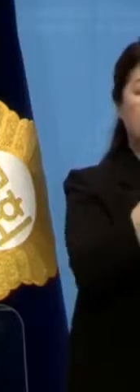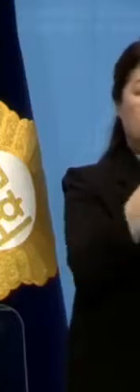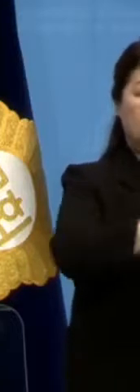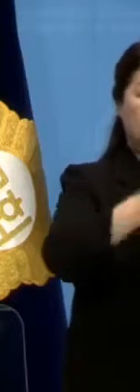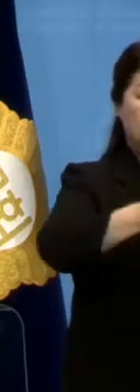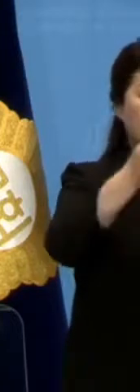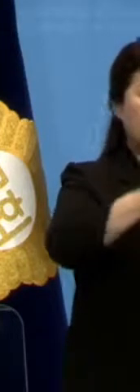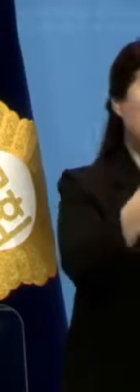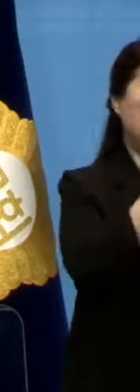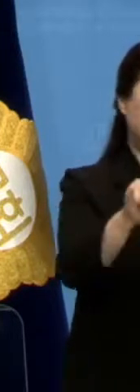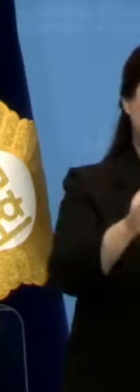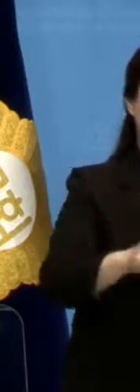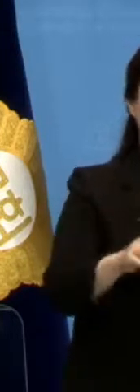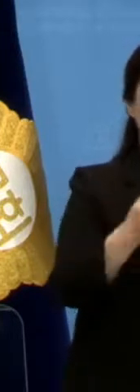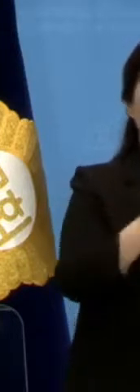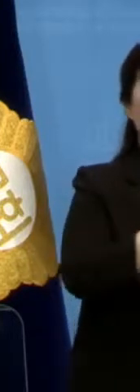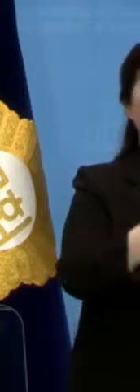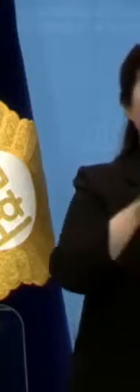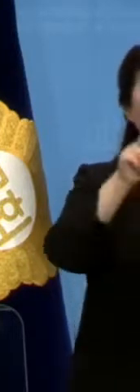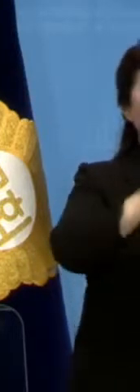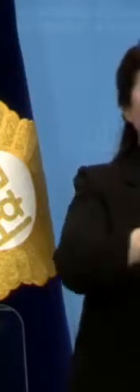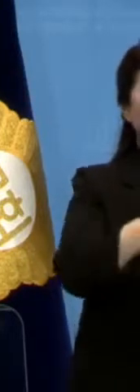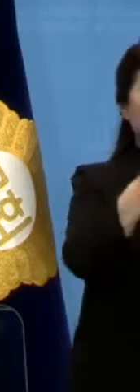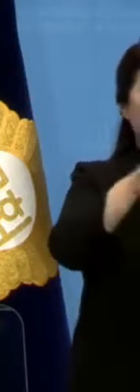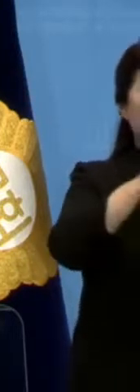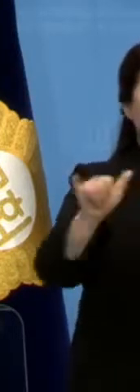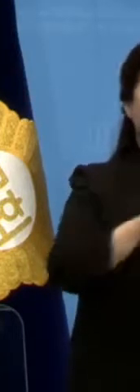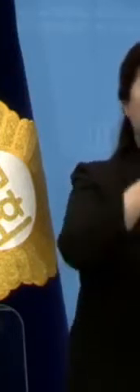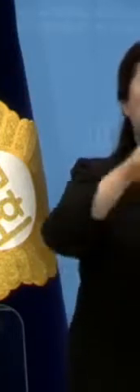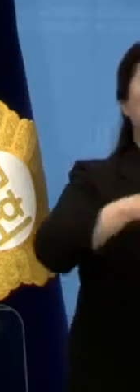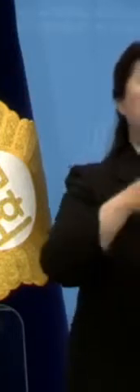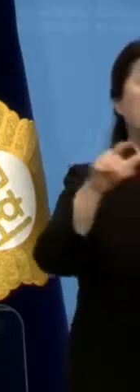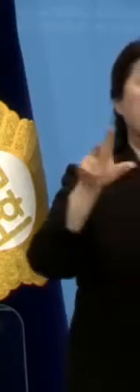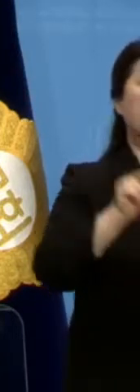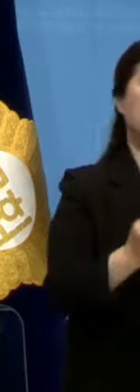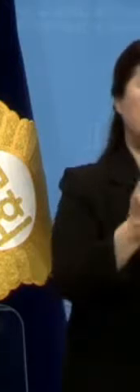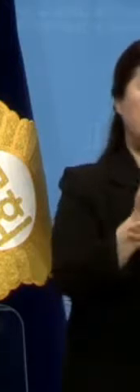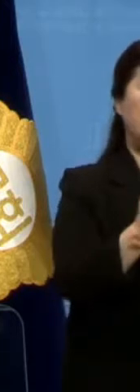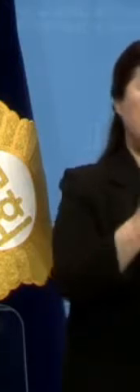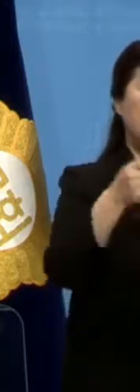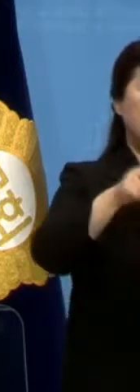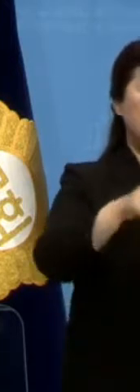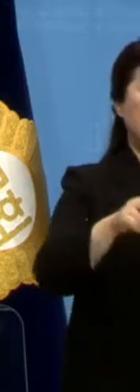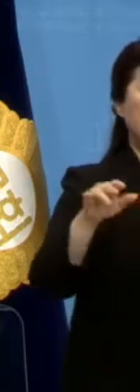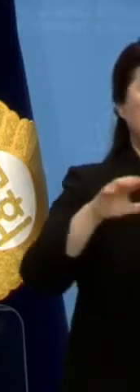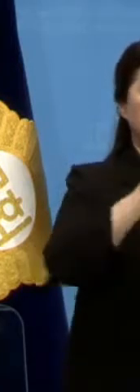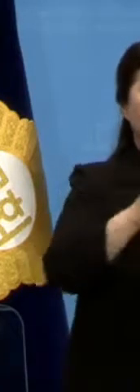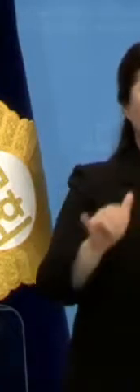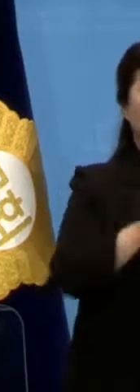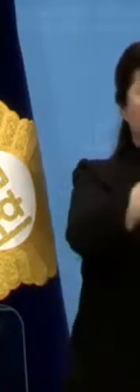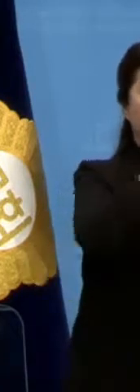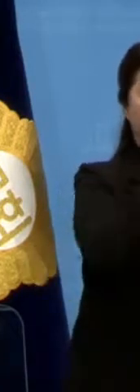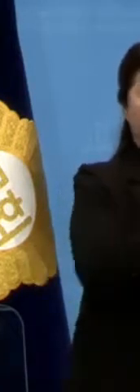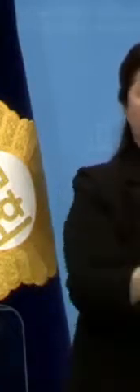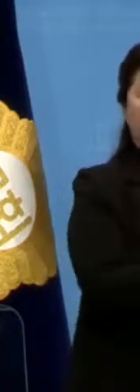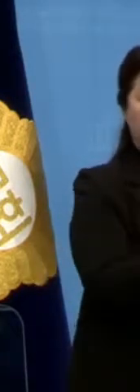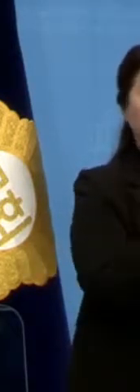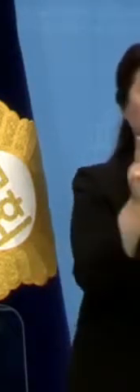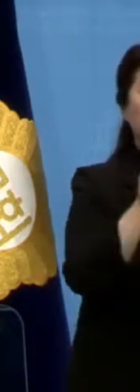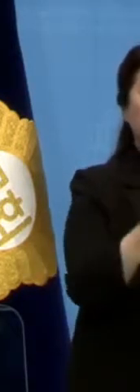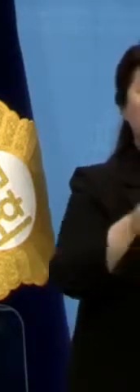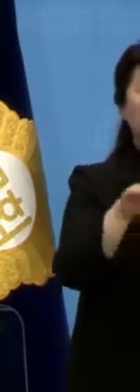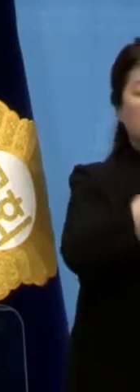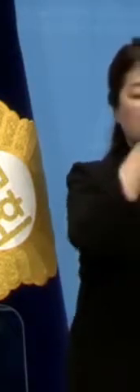가치를 훼손한 인국공 사태를 지적하고자 합니다. 공정의 가치를 훼손한 인천국제공항의 해고 사태는 문재인